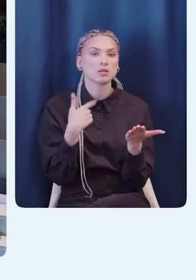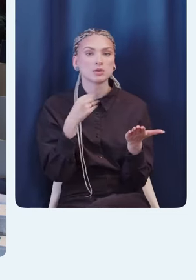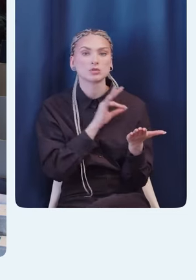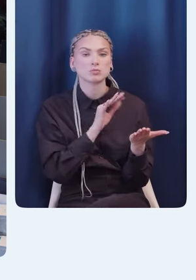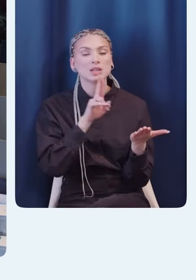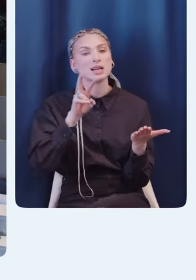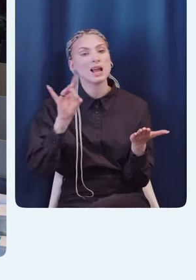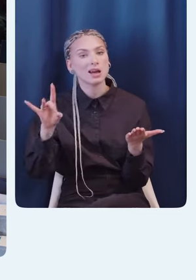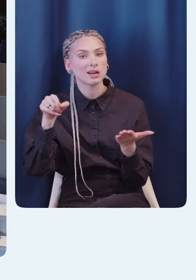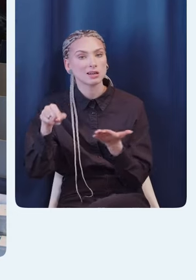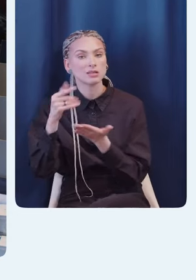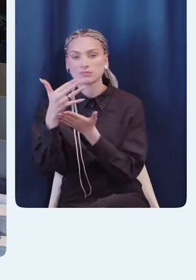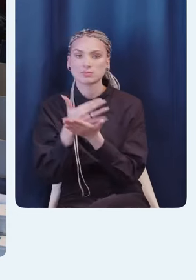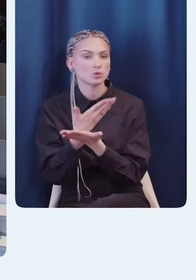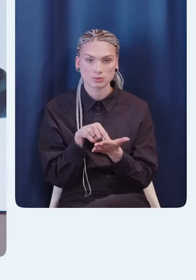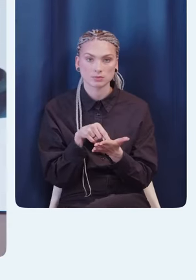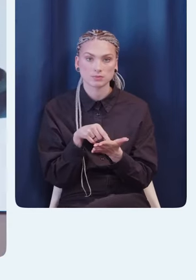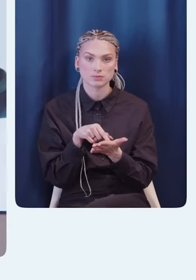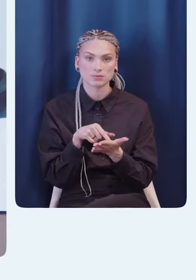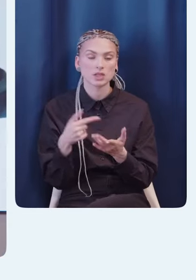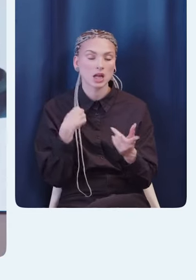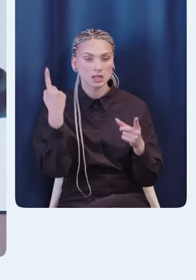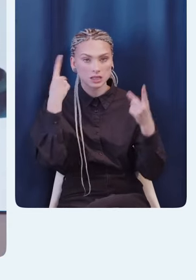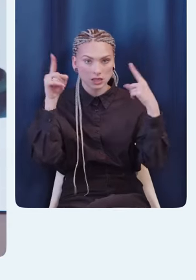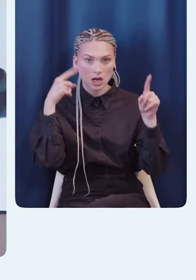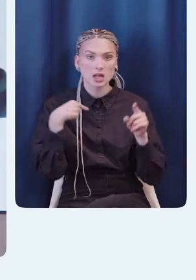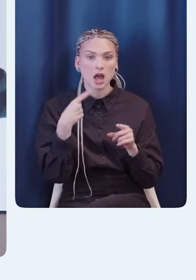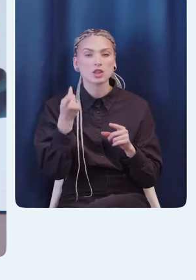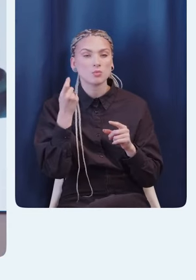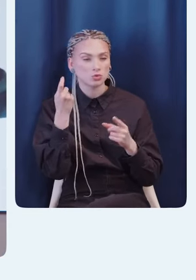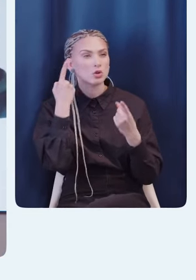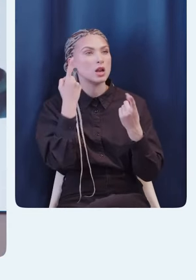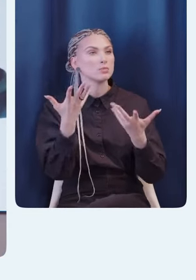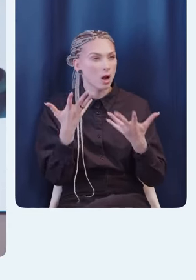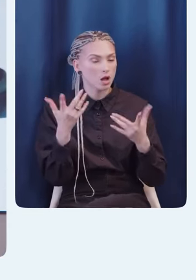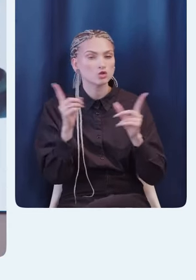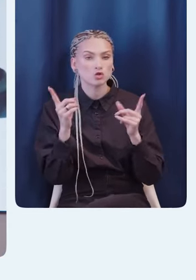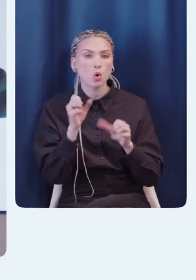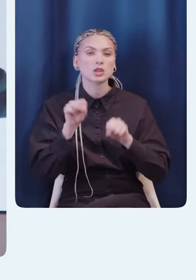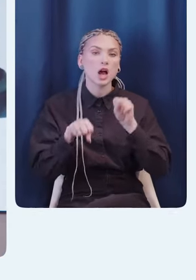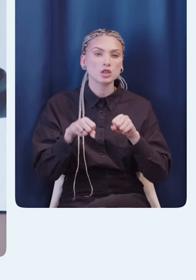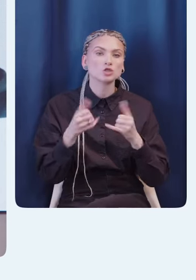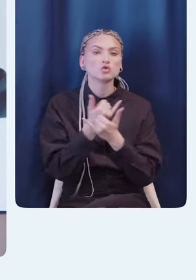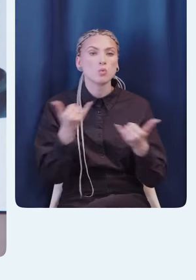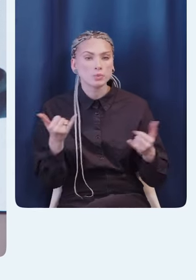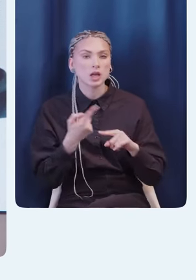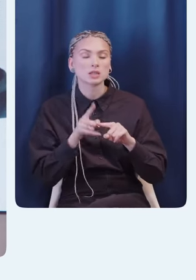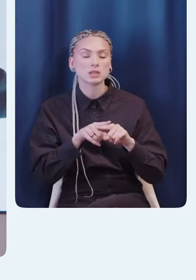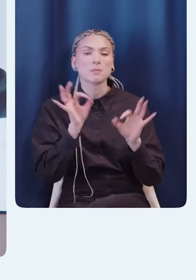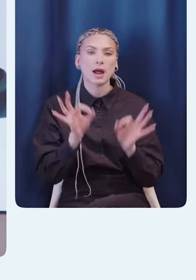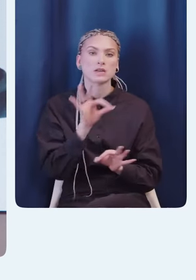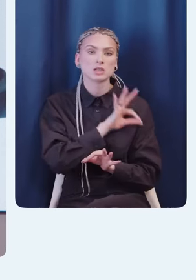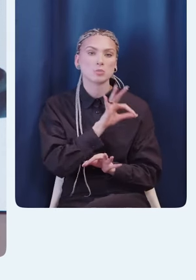clear semantic, у нас нет семантики детей вообще. Я дизайнер, я немного разобралась, что доступность в вебе обеспечивается правильным